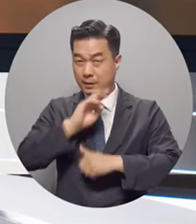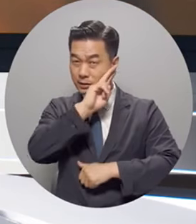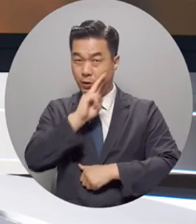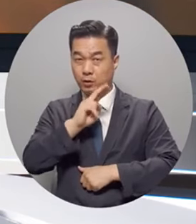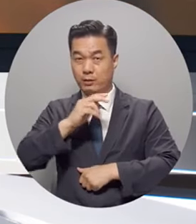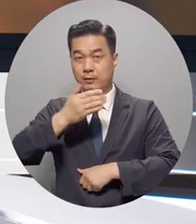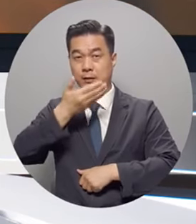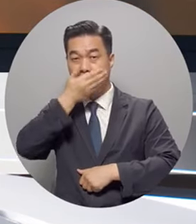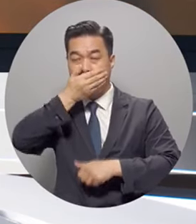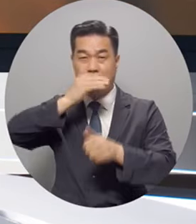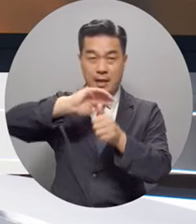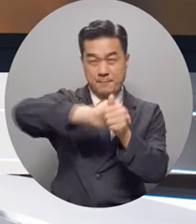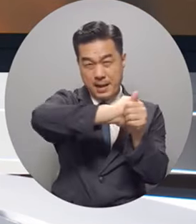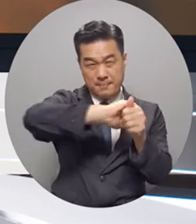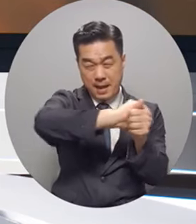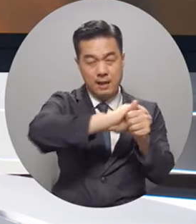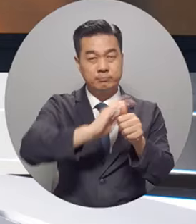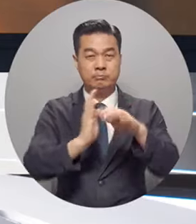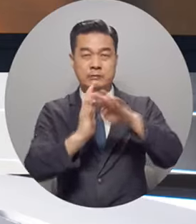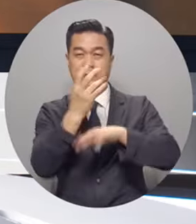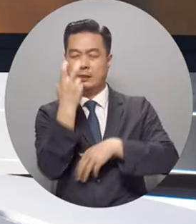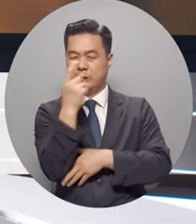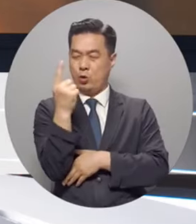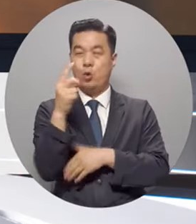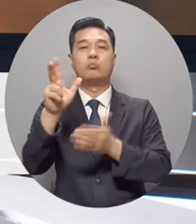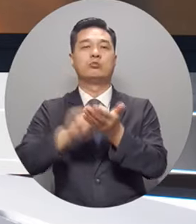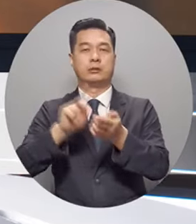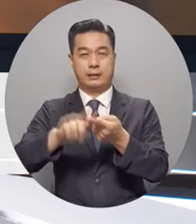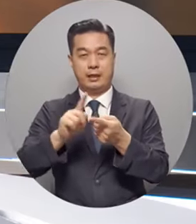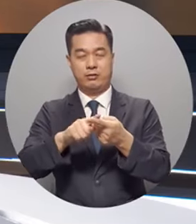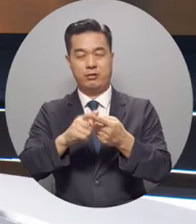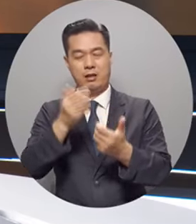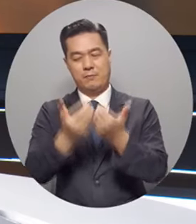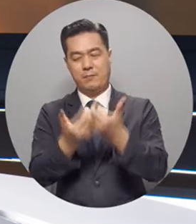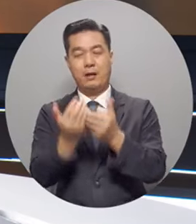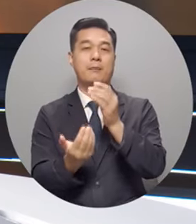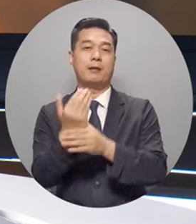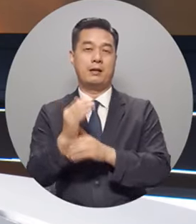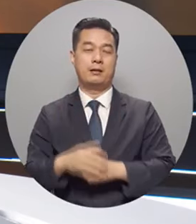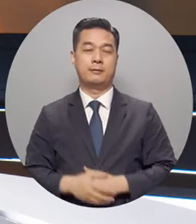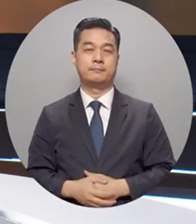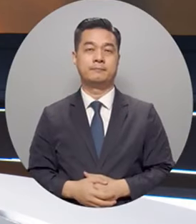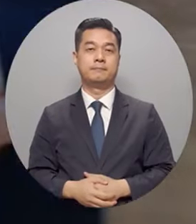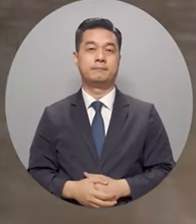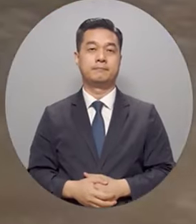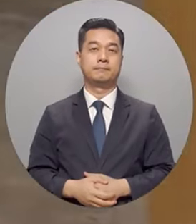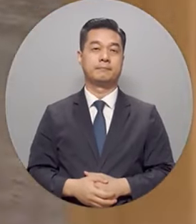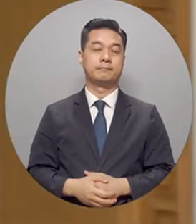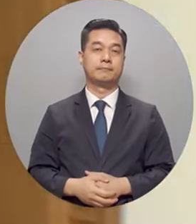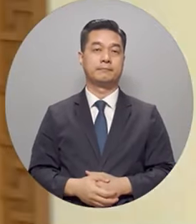과잉 경호 등 각종 논란을 두고 공방이 이어졌습니다. 김정우 기자입니다.